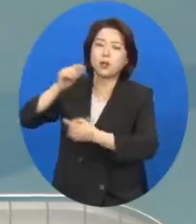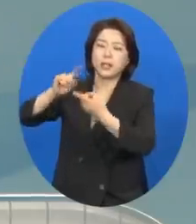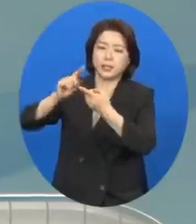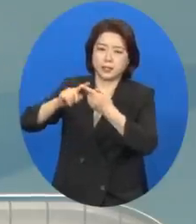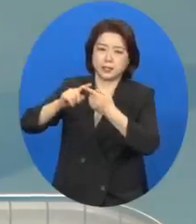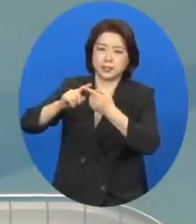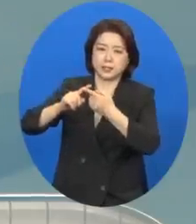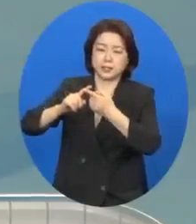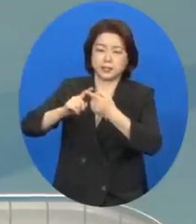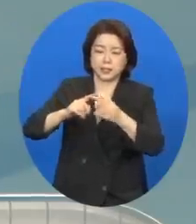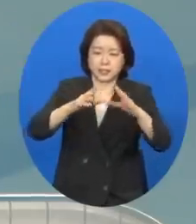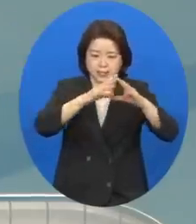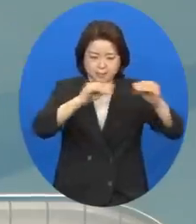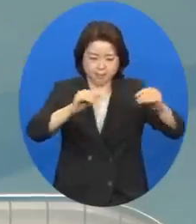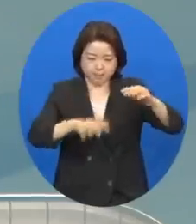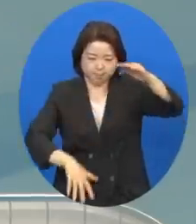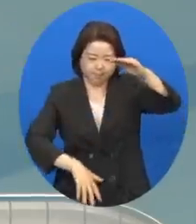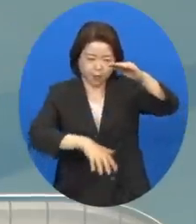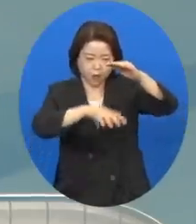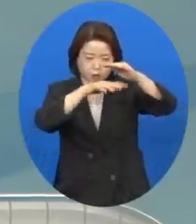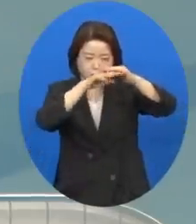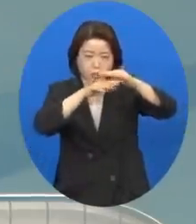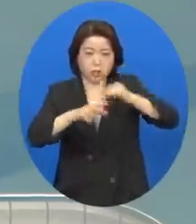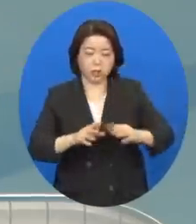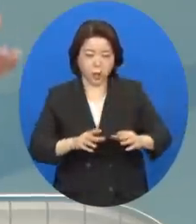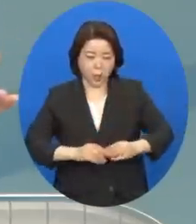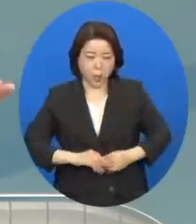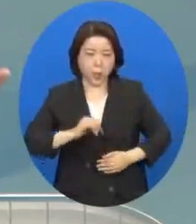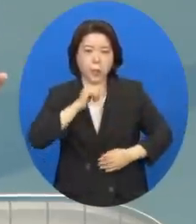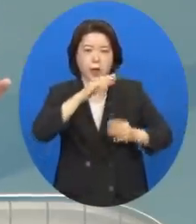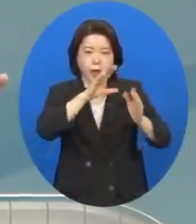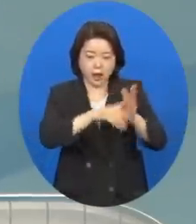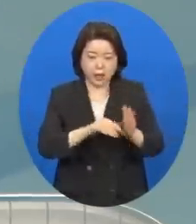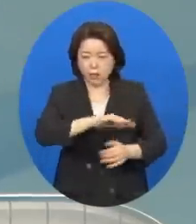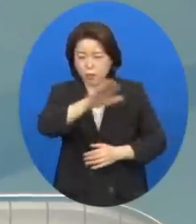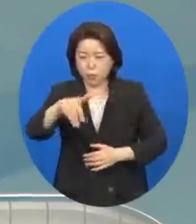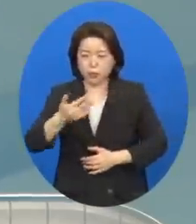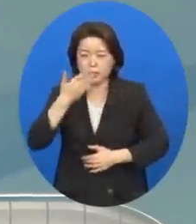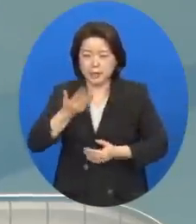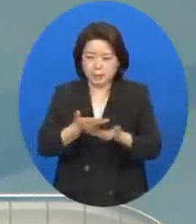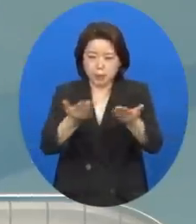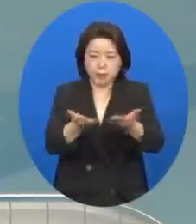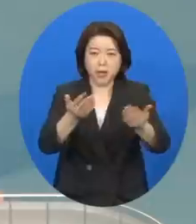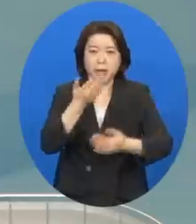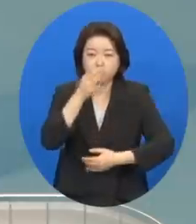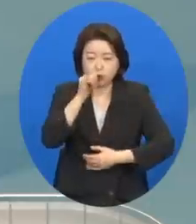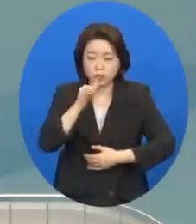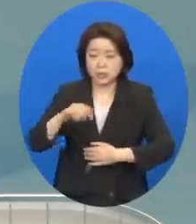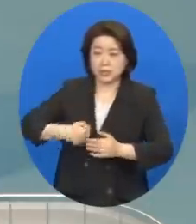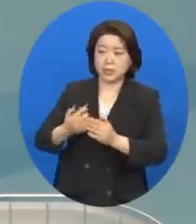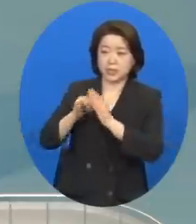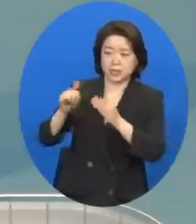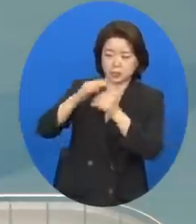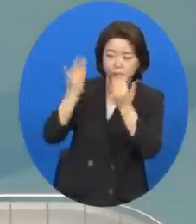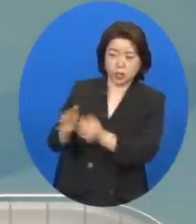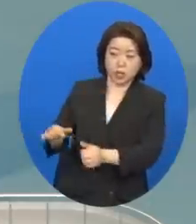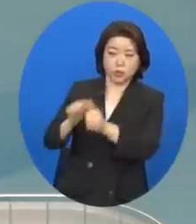창고를 이루시고 그 기근 중에 모든 사람이 먹고 살고 자기 가족들 다